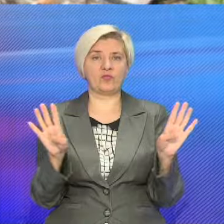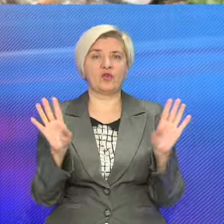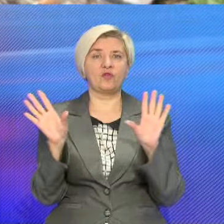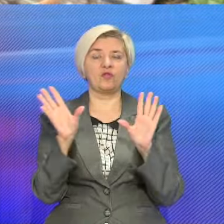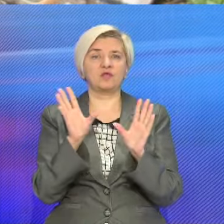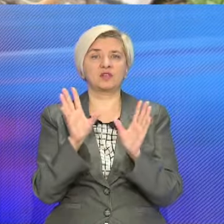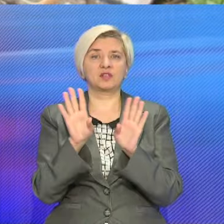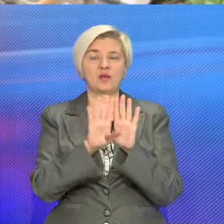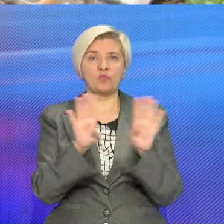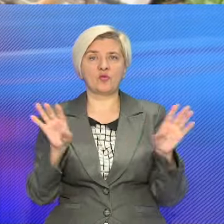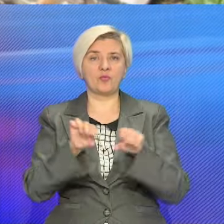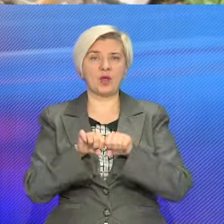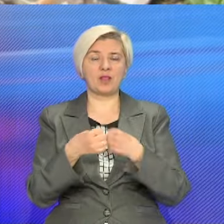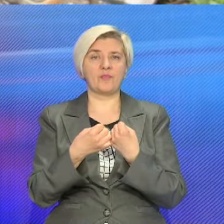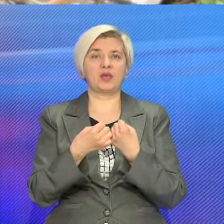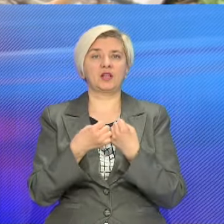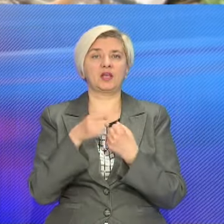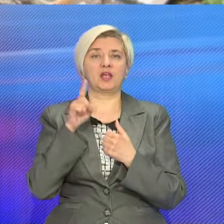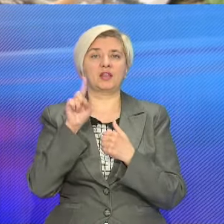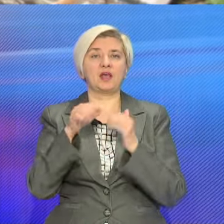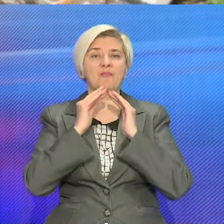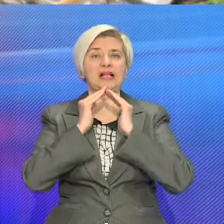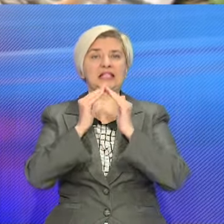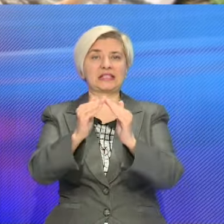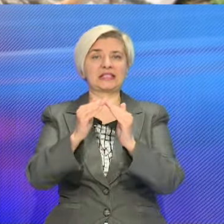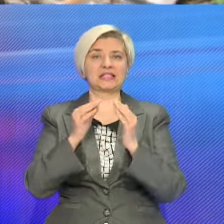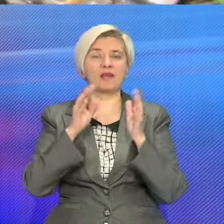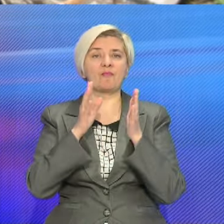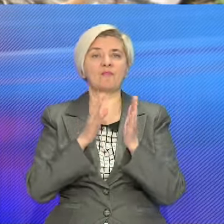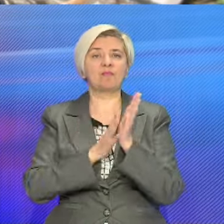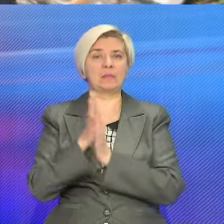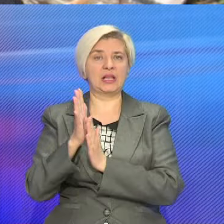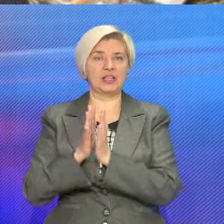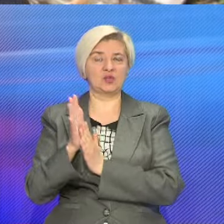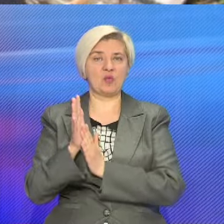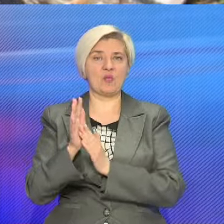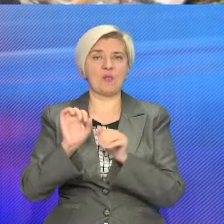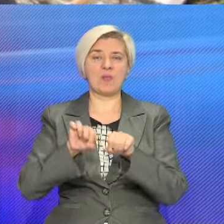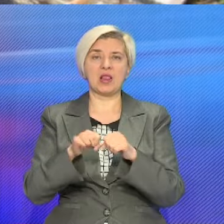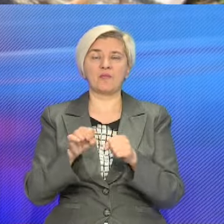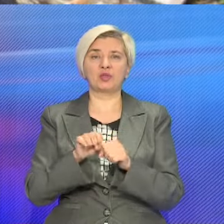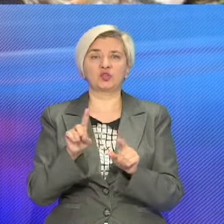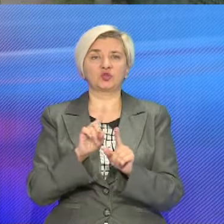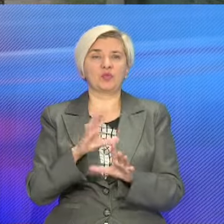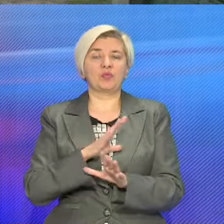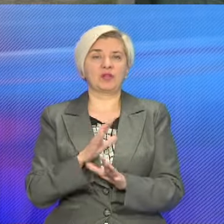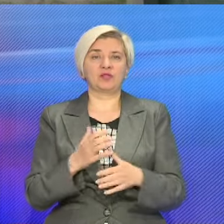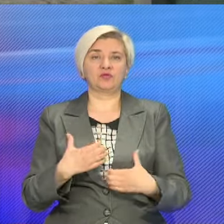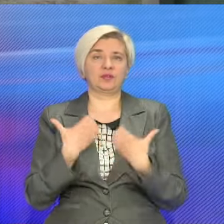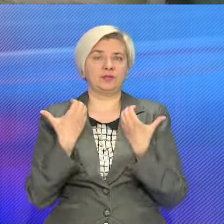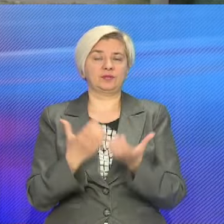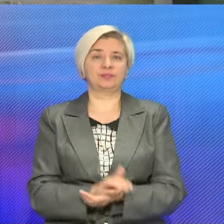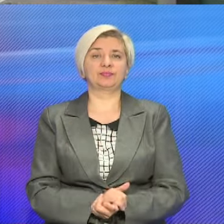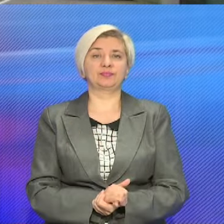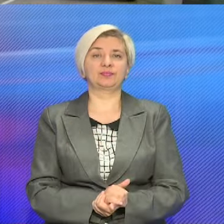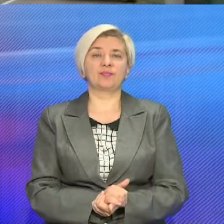Все забор поломало. Там ему теплицу поломало. Все на свете. Я не знаю, что-то творилось, а люди добрые. Усе